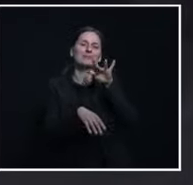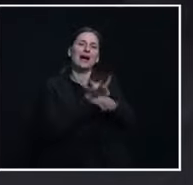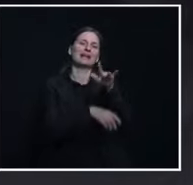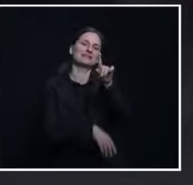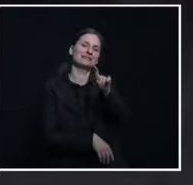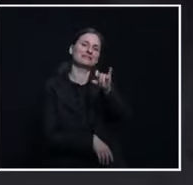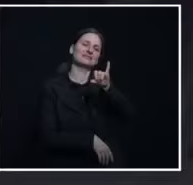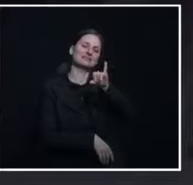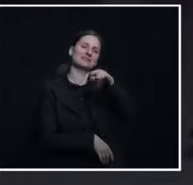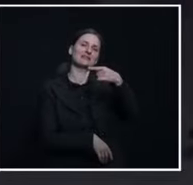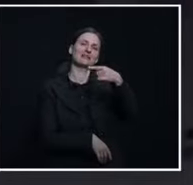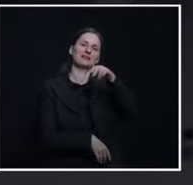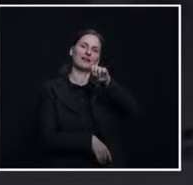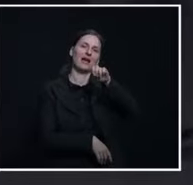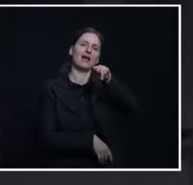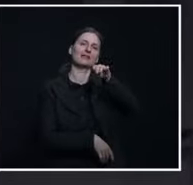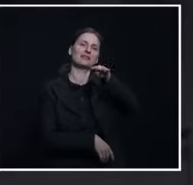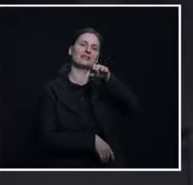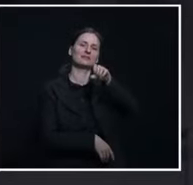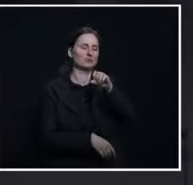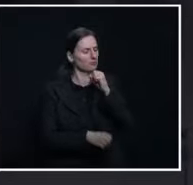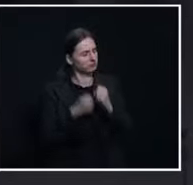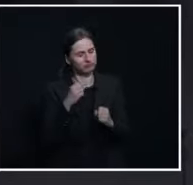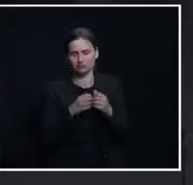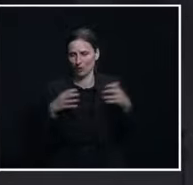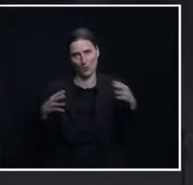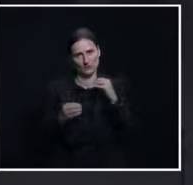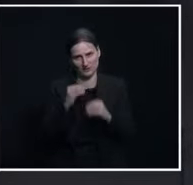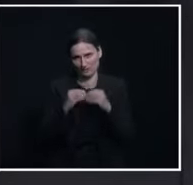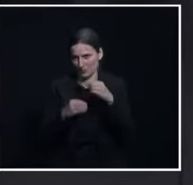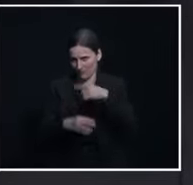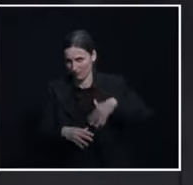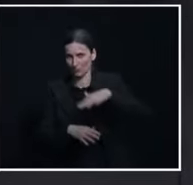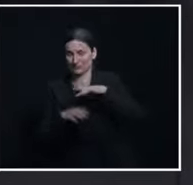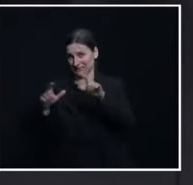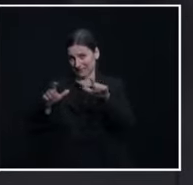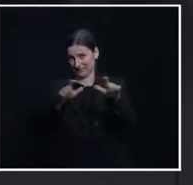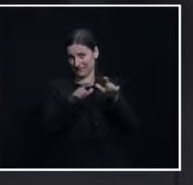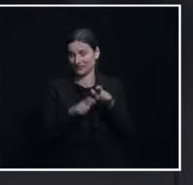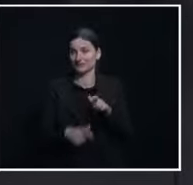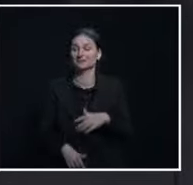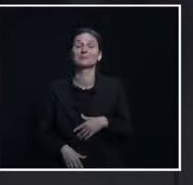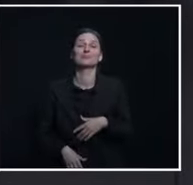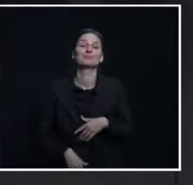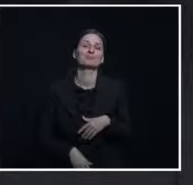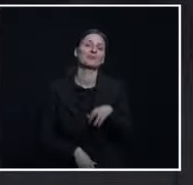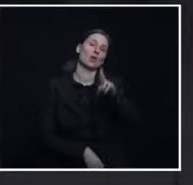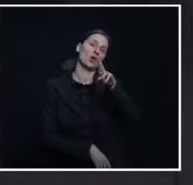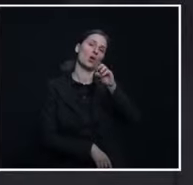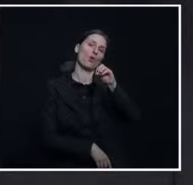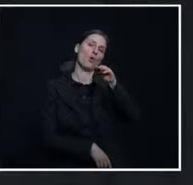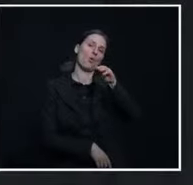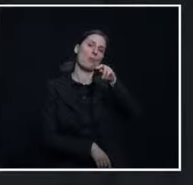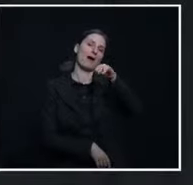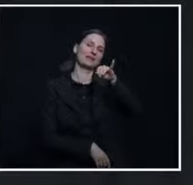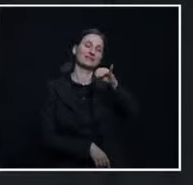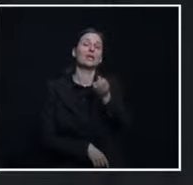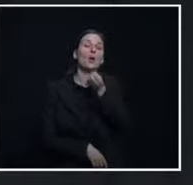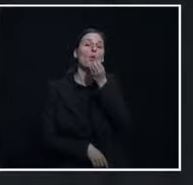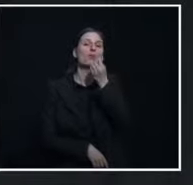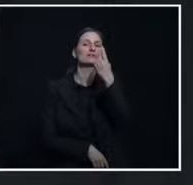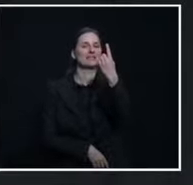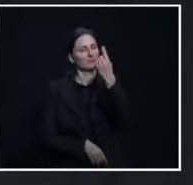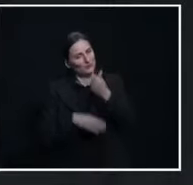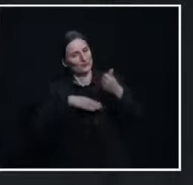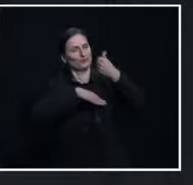leider immer noch ein großes Problem in unserer Gesellschaft. Romani Rose ist heute Vorsitzender des